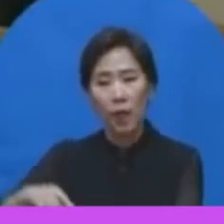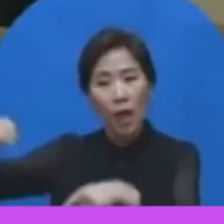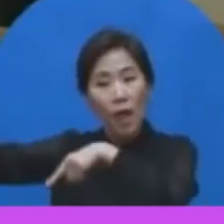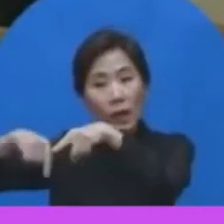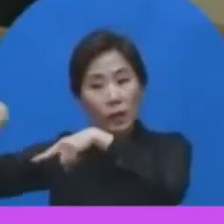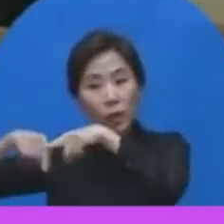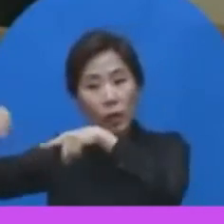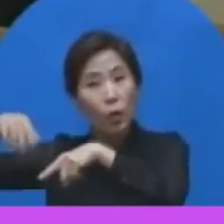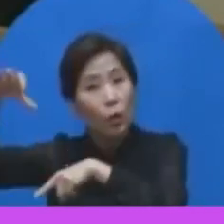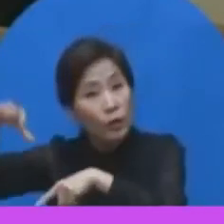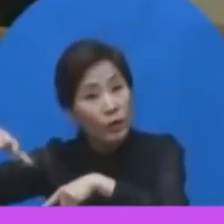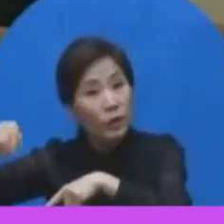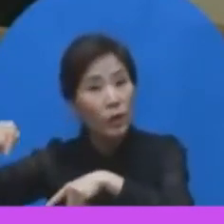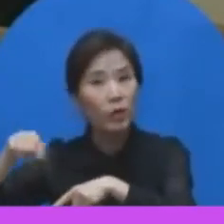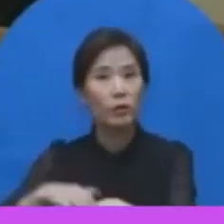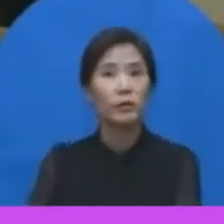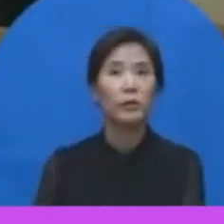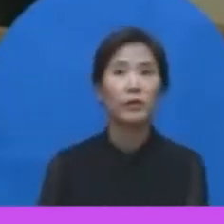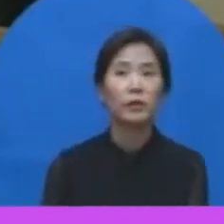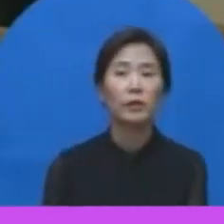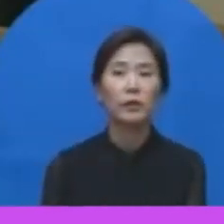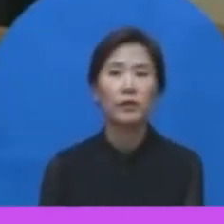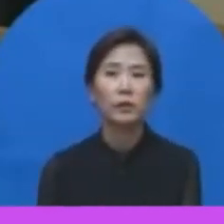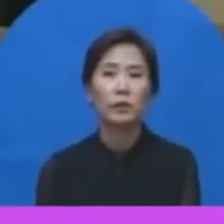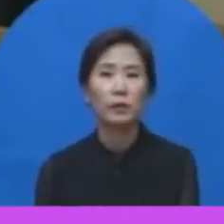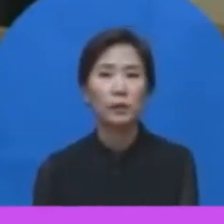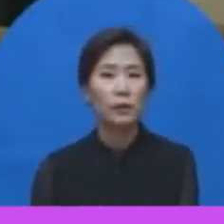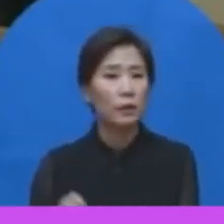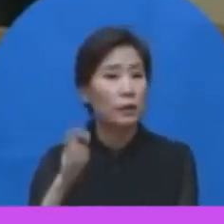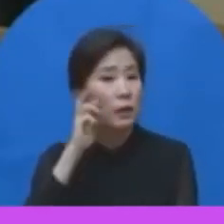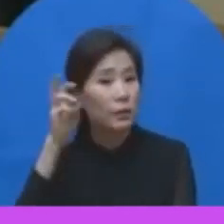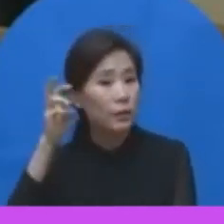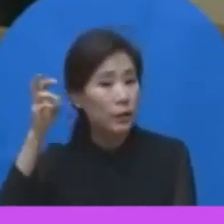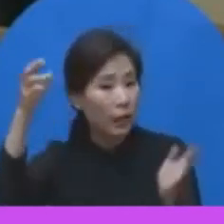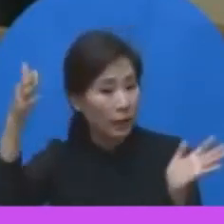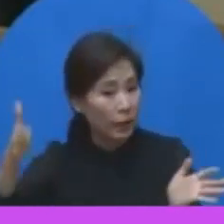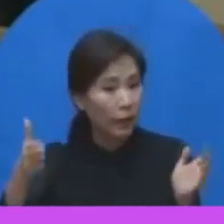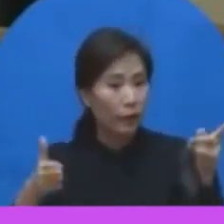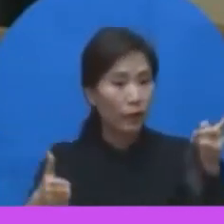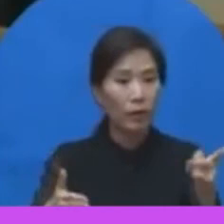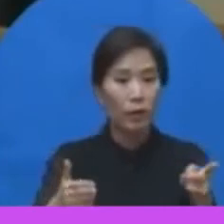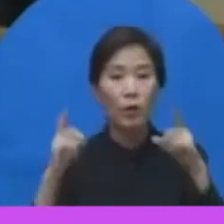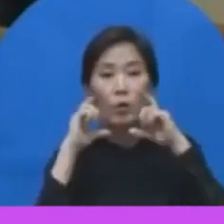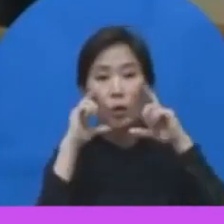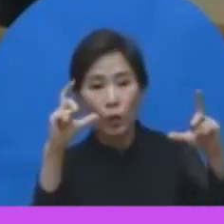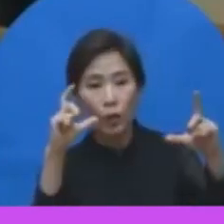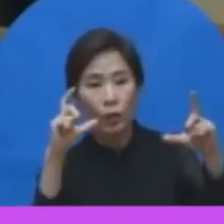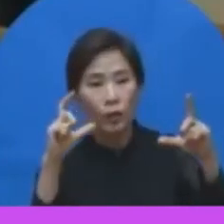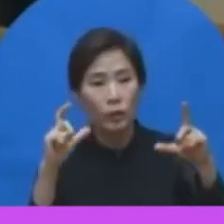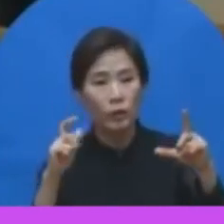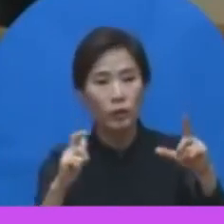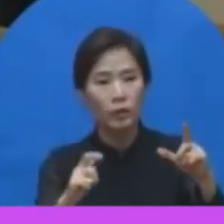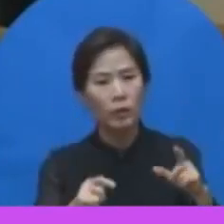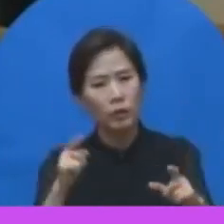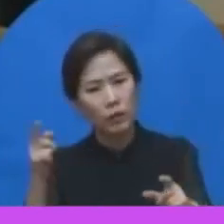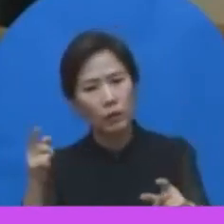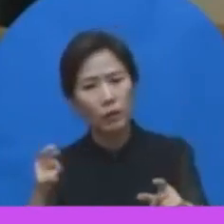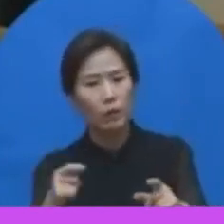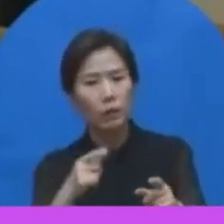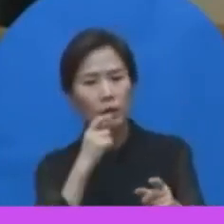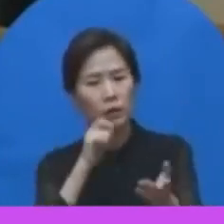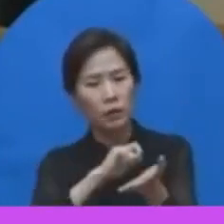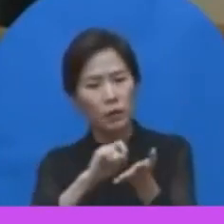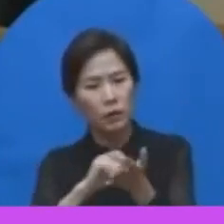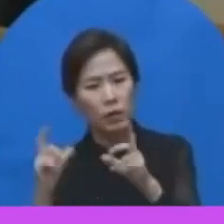행정관청에서는 그 이런 어떤 그 사실에 비추어서 법의 노조 통보를 부득이하지 않았는가. 그래서 이런